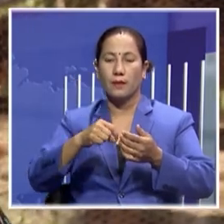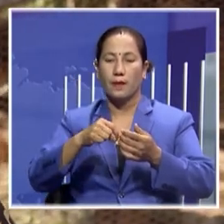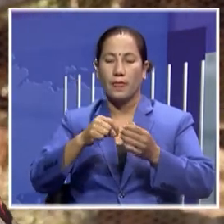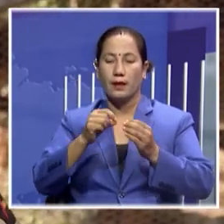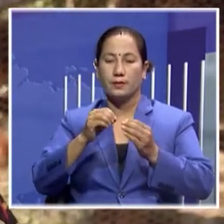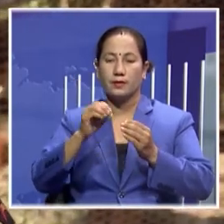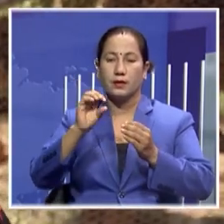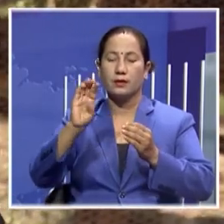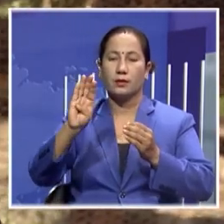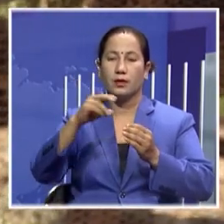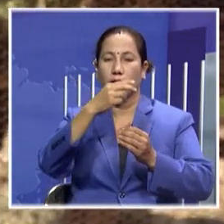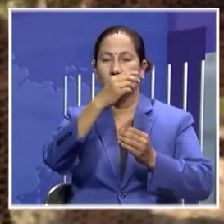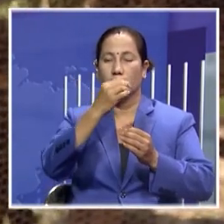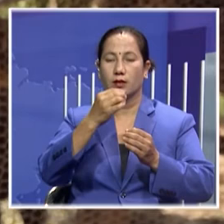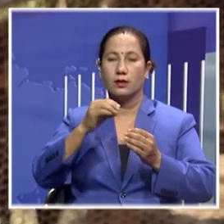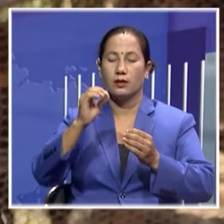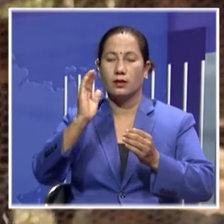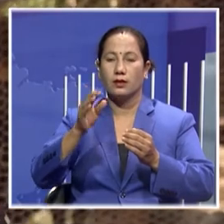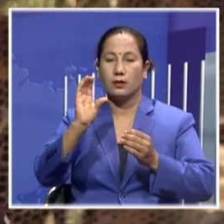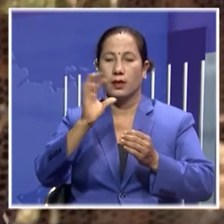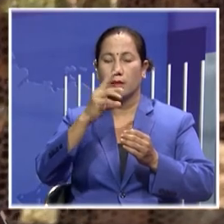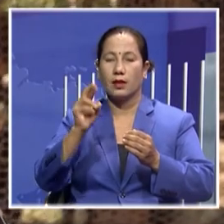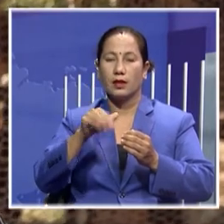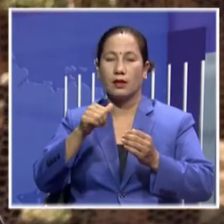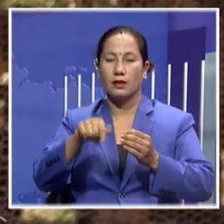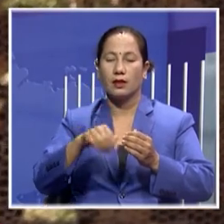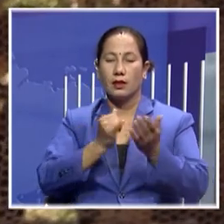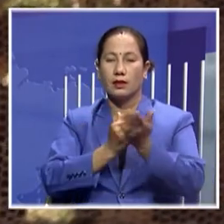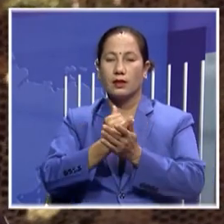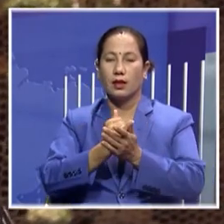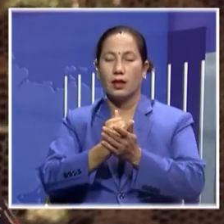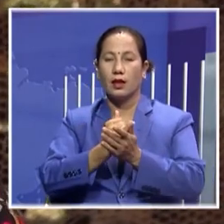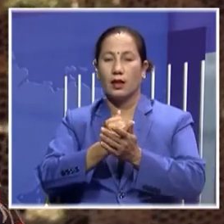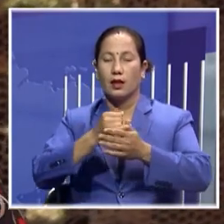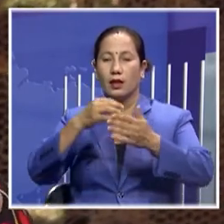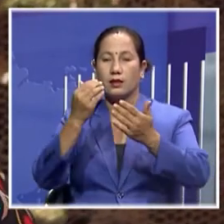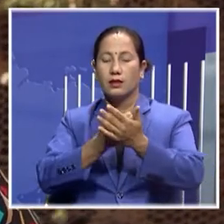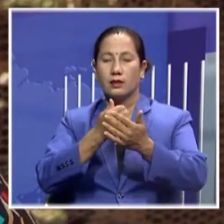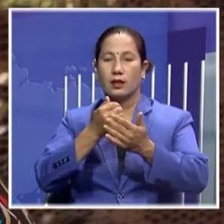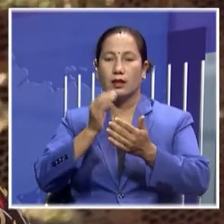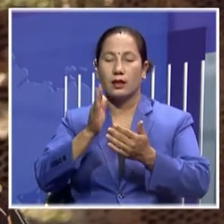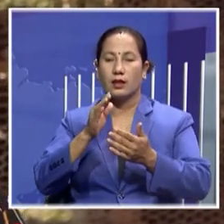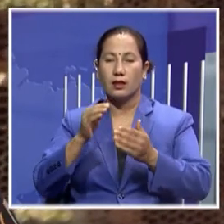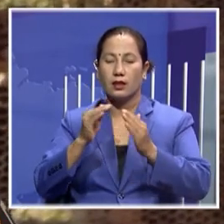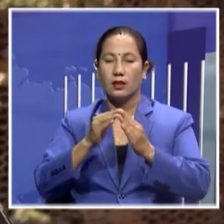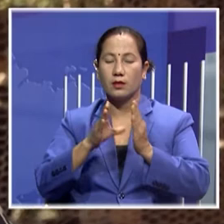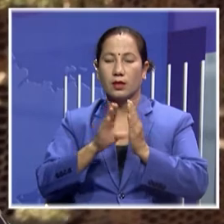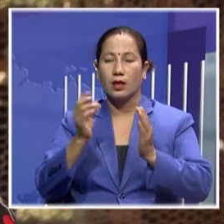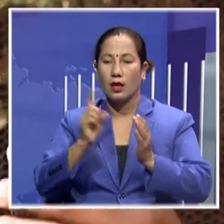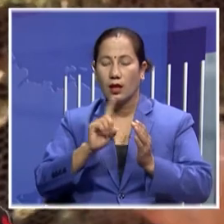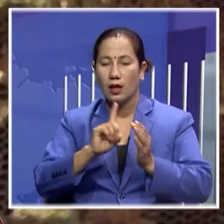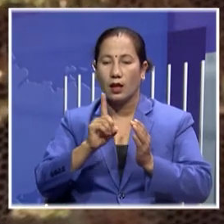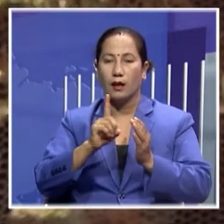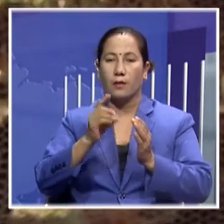मूल लाने, किसानले आफ्नो राम्रो भाउ पाउँदैनथे, अहिले चाहिँ सहकारीले घरबाटै अब राम्रो भाउ दिने अनि घरबाटै